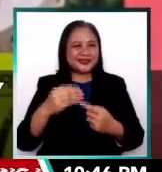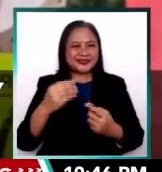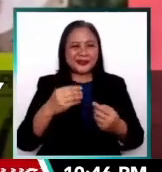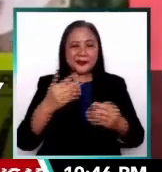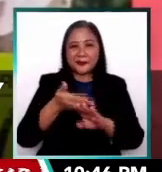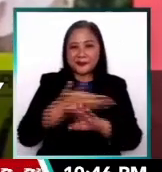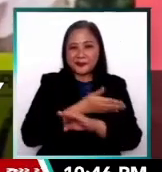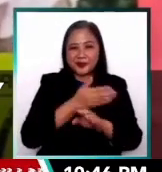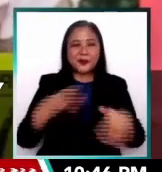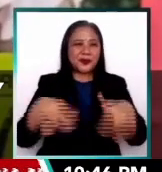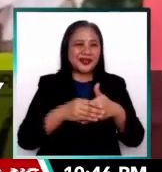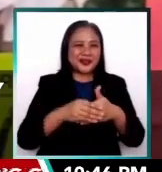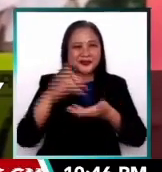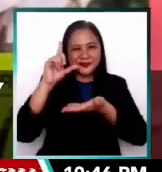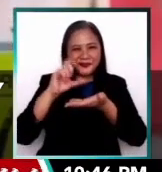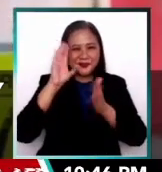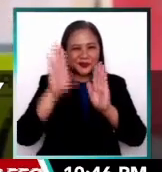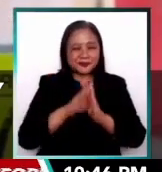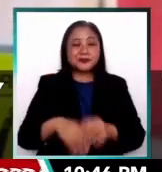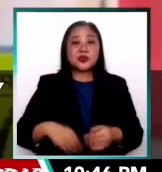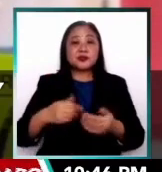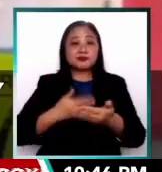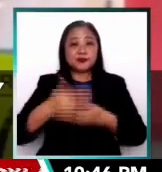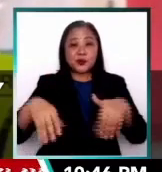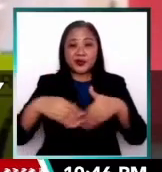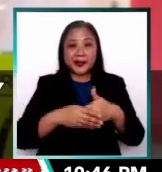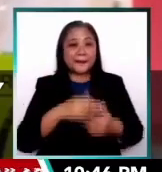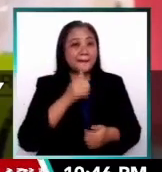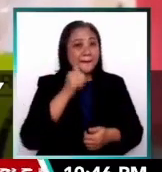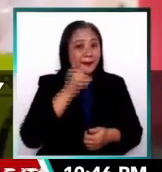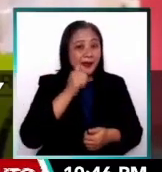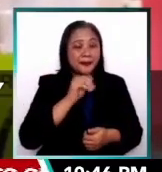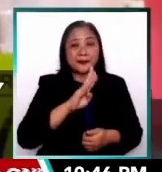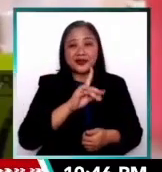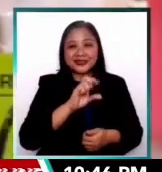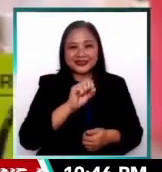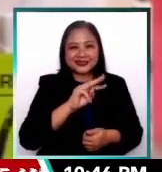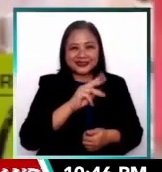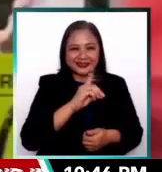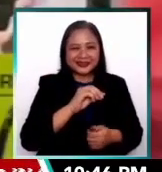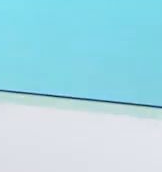photos. Habang sa actual wedding, mga babaeng bridesmaids ang kanyang kasama.